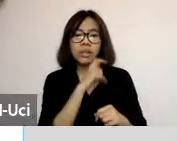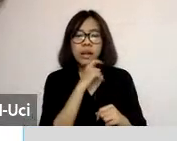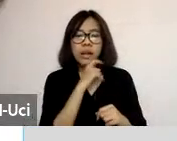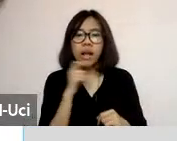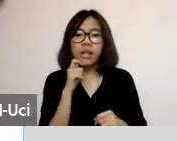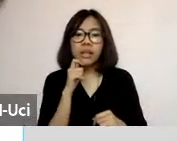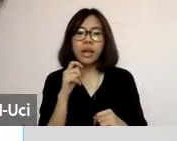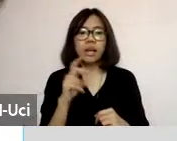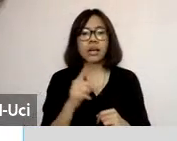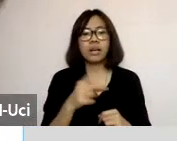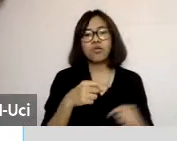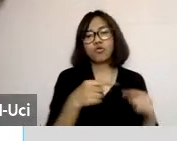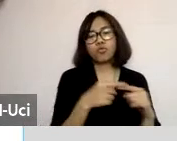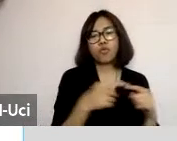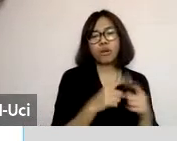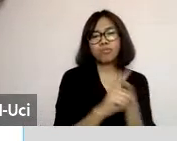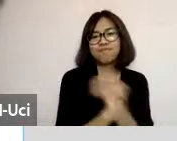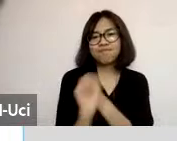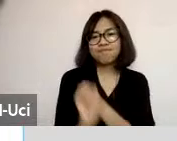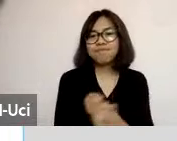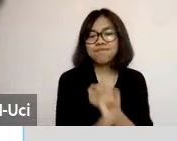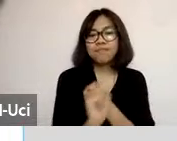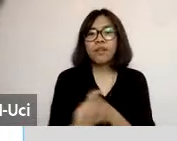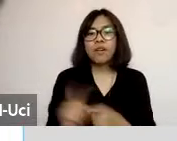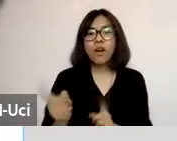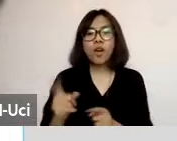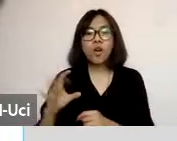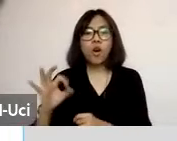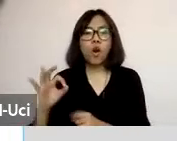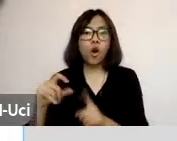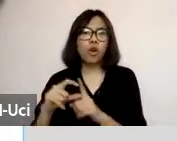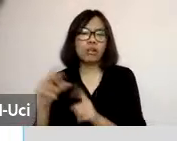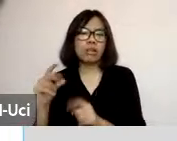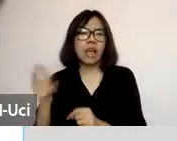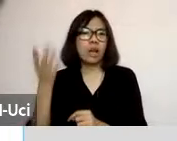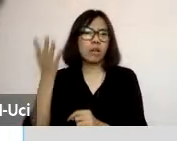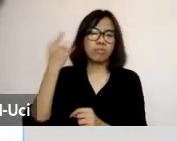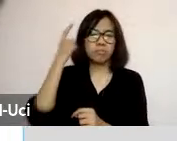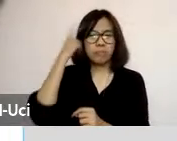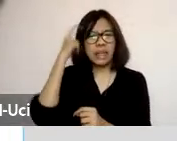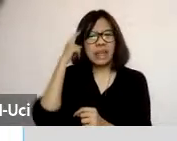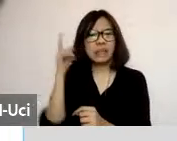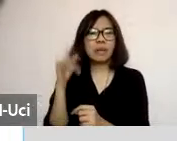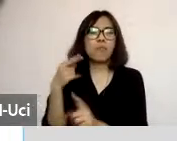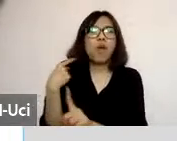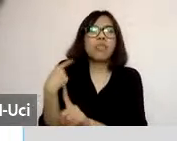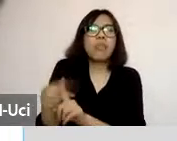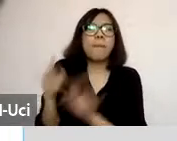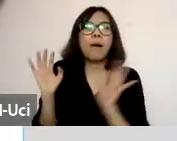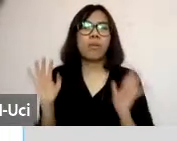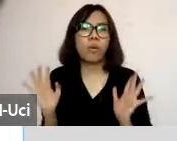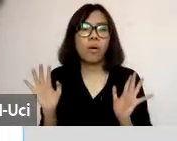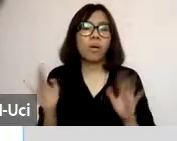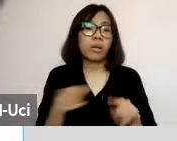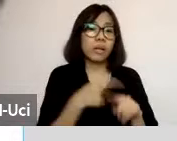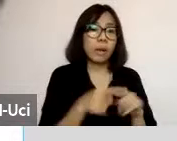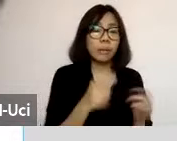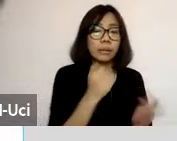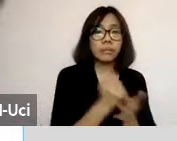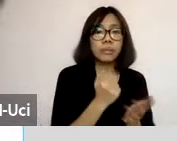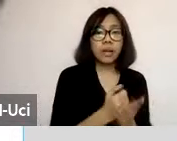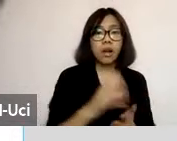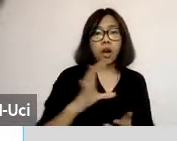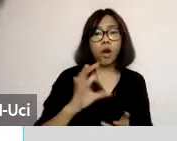juga sama tetap yang kalau selamanya Mungkin Audia sebagai datang sebagai pelengkap dan hanya untuk dia ternyata auditor juga adalah